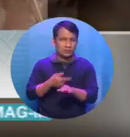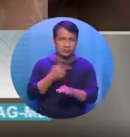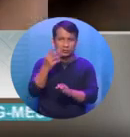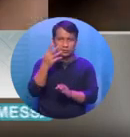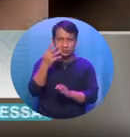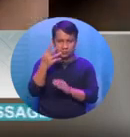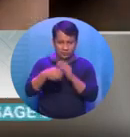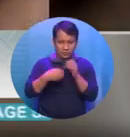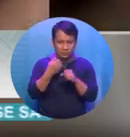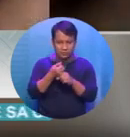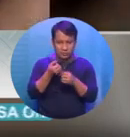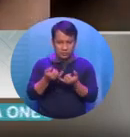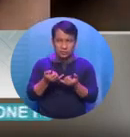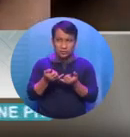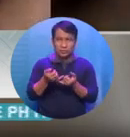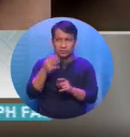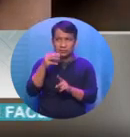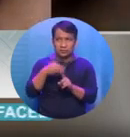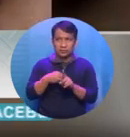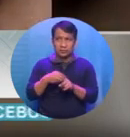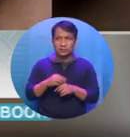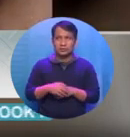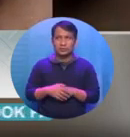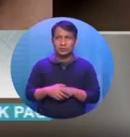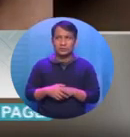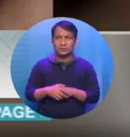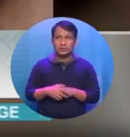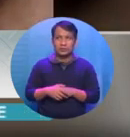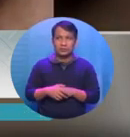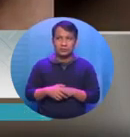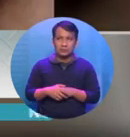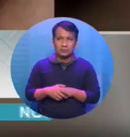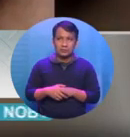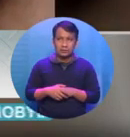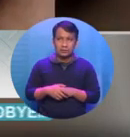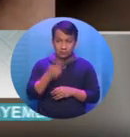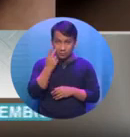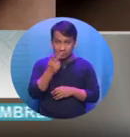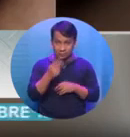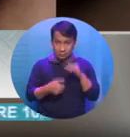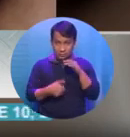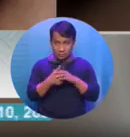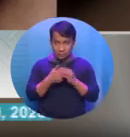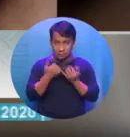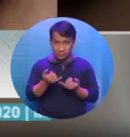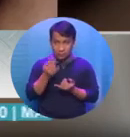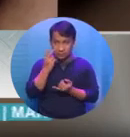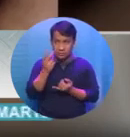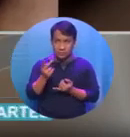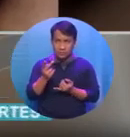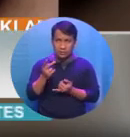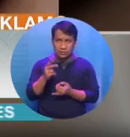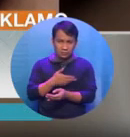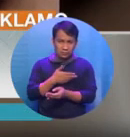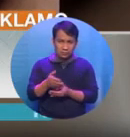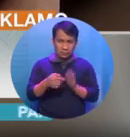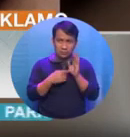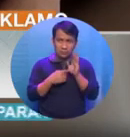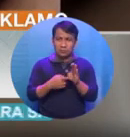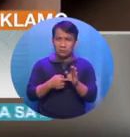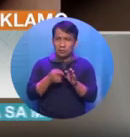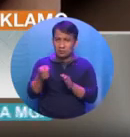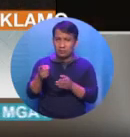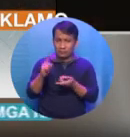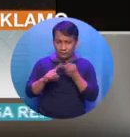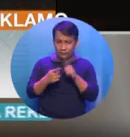Mag-apat na taon siya ngayon ano sir, March. March. At ngayon mo lang na-discovery kung hindi pa nagsumbong, nagmalasakit yung isang kaibigan